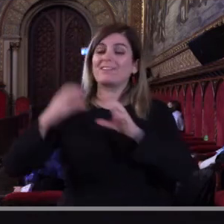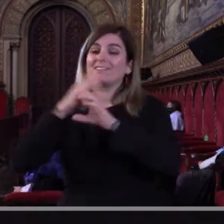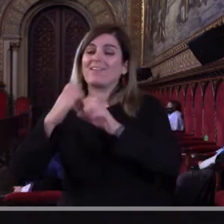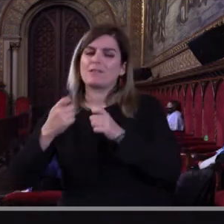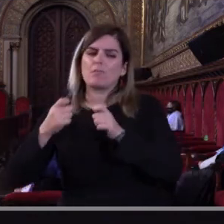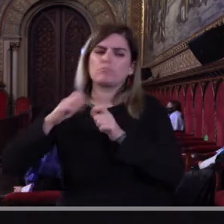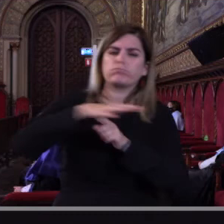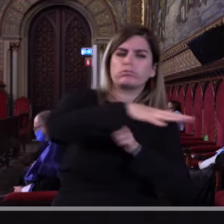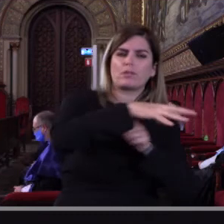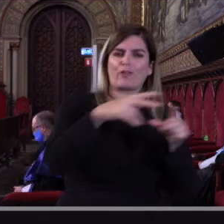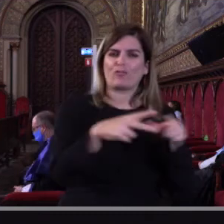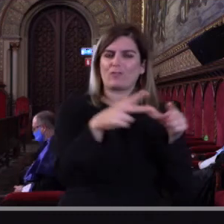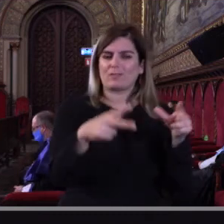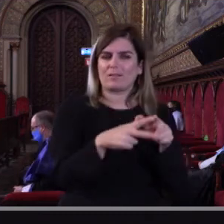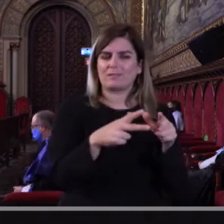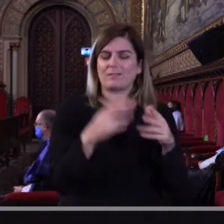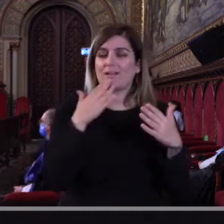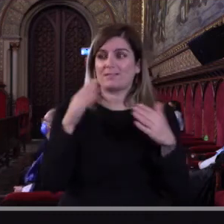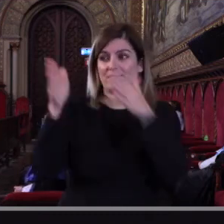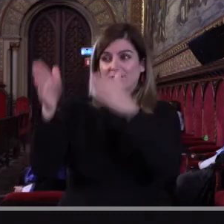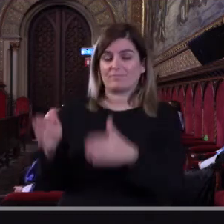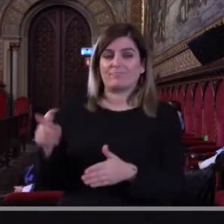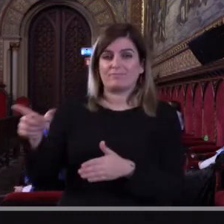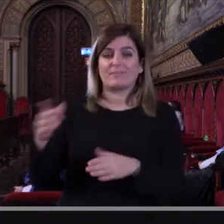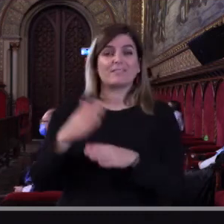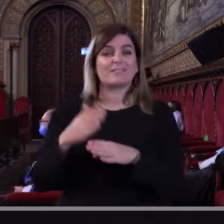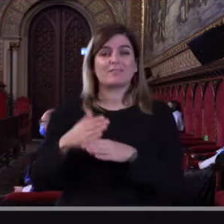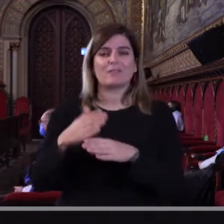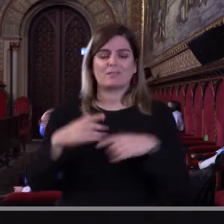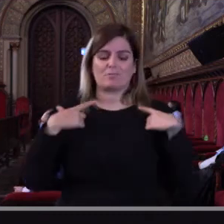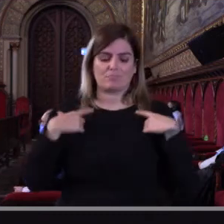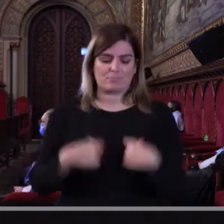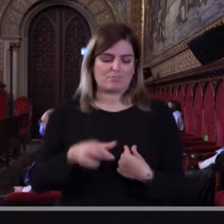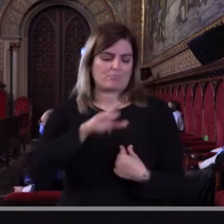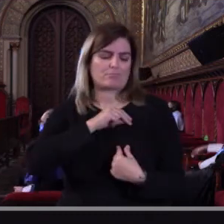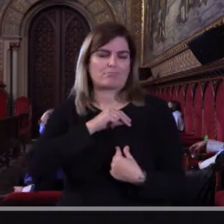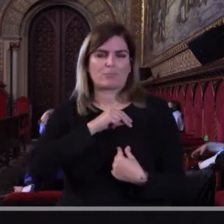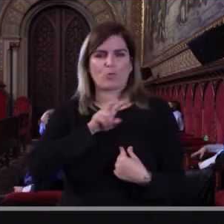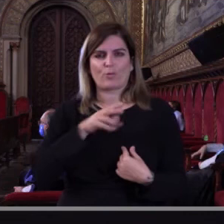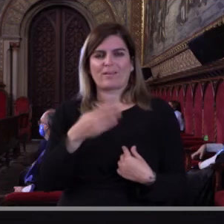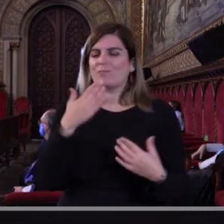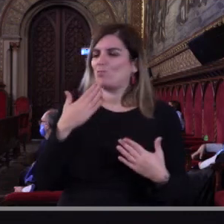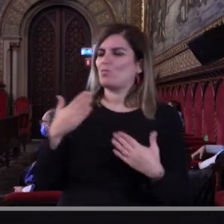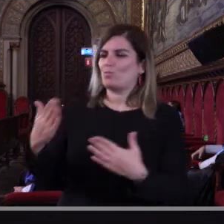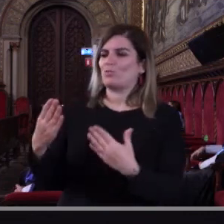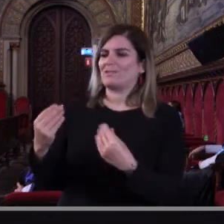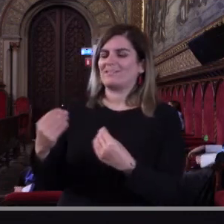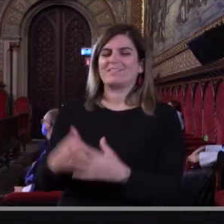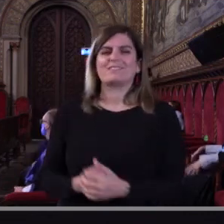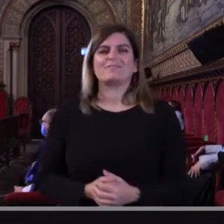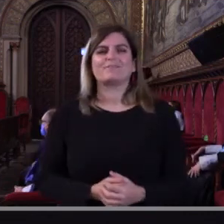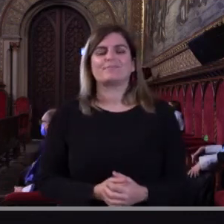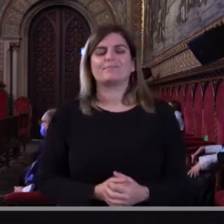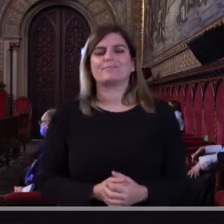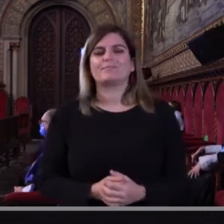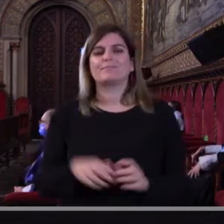a tota la societat i sempre portant a la jaqueta la insígnia de la UB. Gràcies de nou.